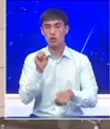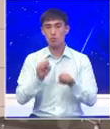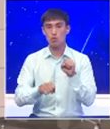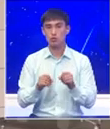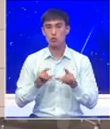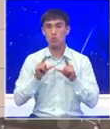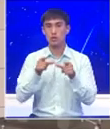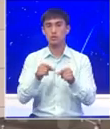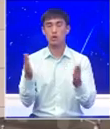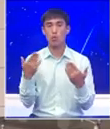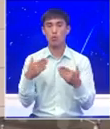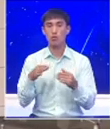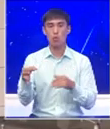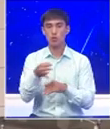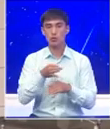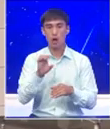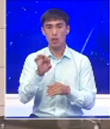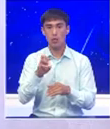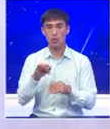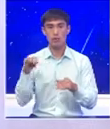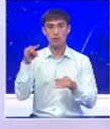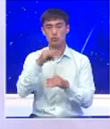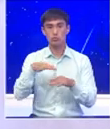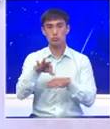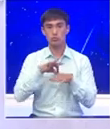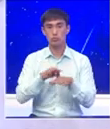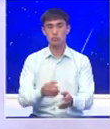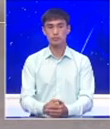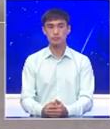возможность добраться на отдых на озеро Алаколь воздушным путем.